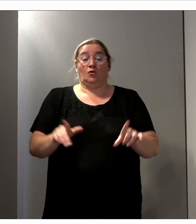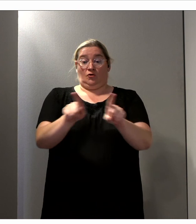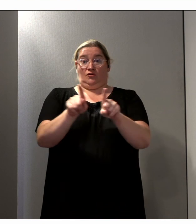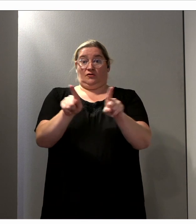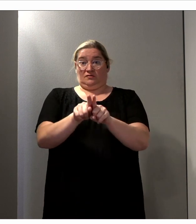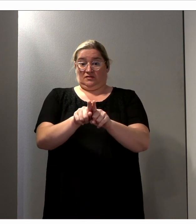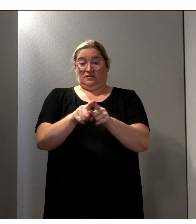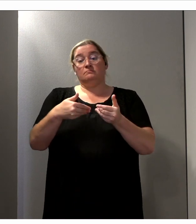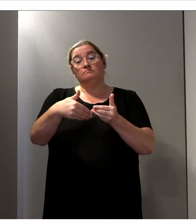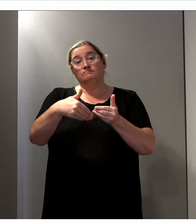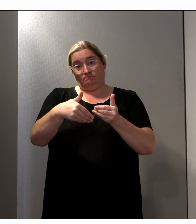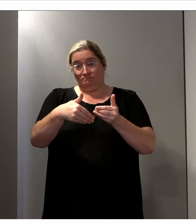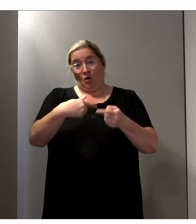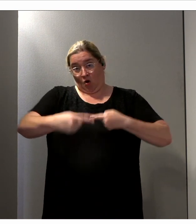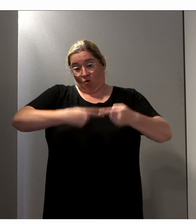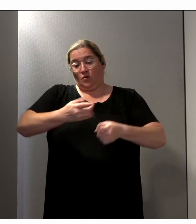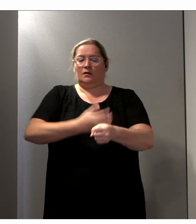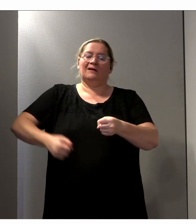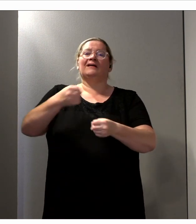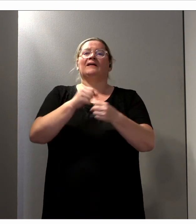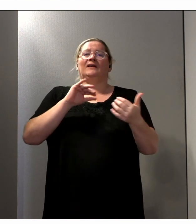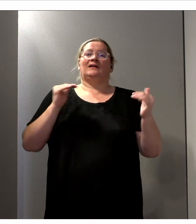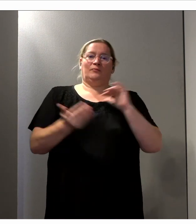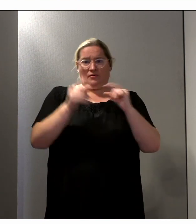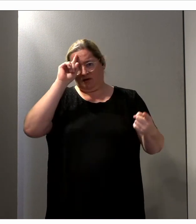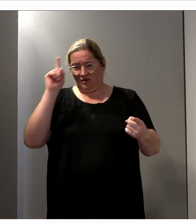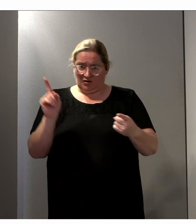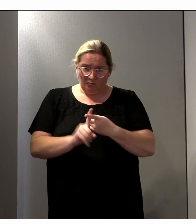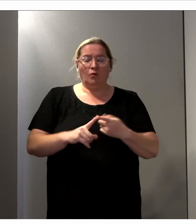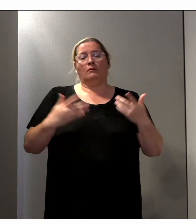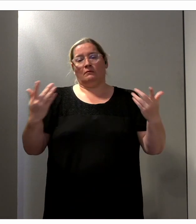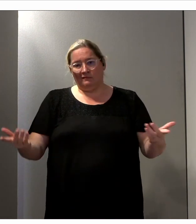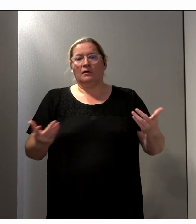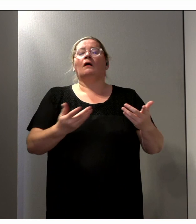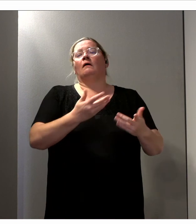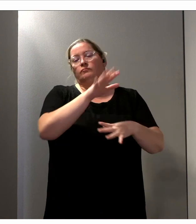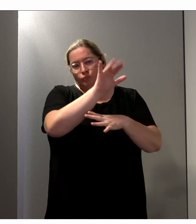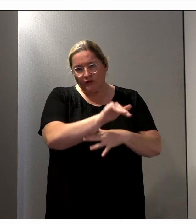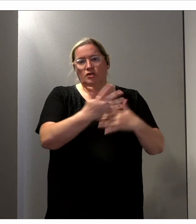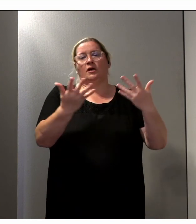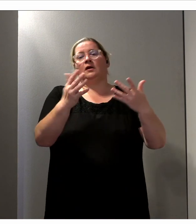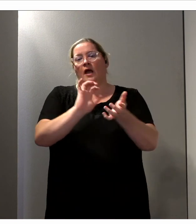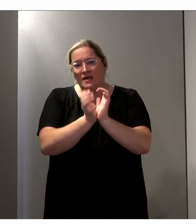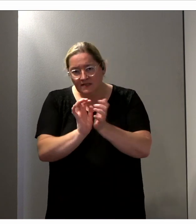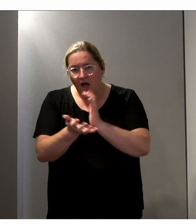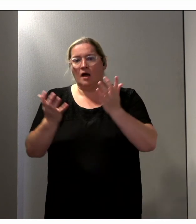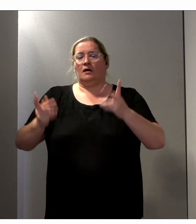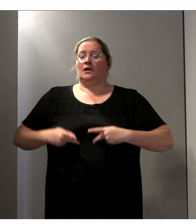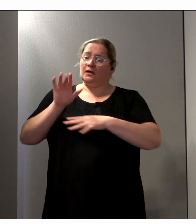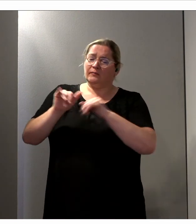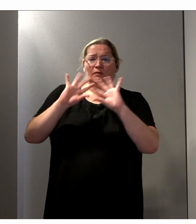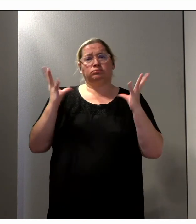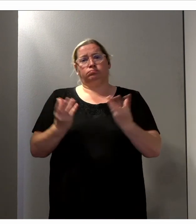plateforme collaborative pour les petits, pour les ESAT, les entreprises adaptées, qui va être lancée lors de la